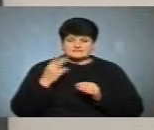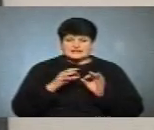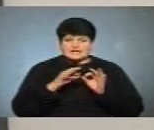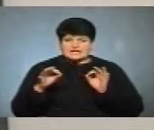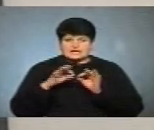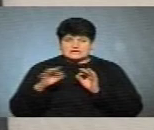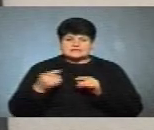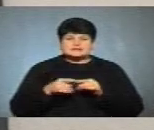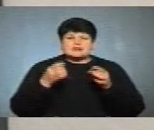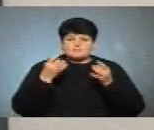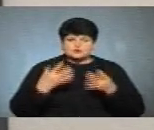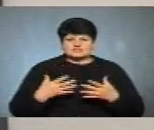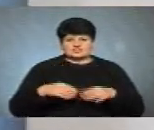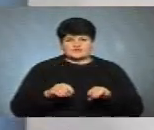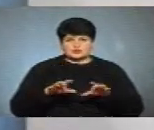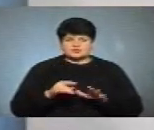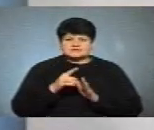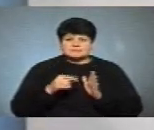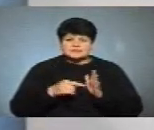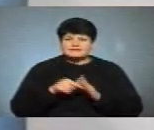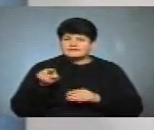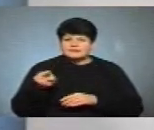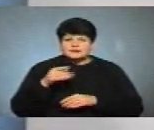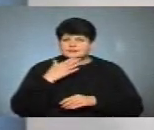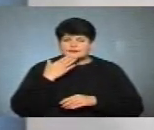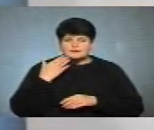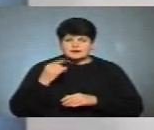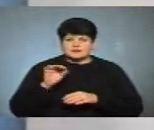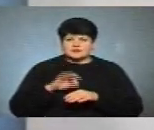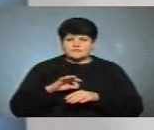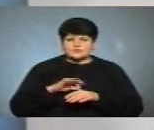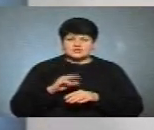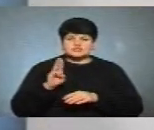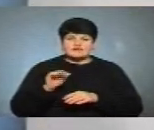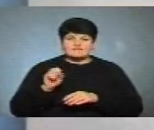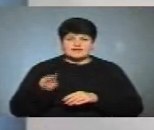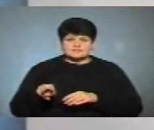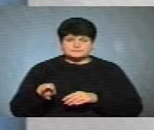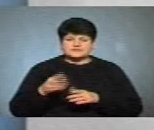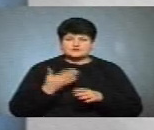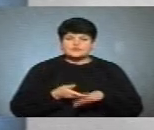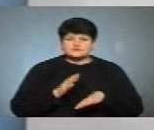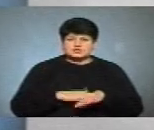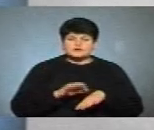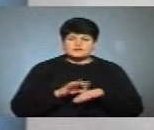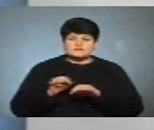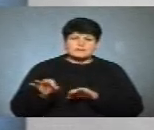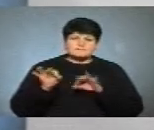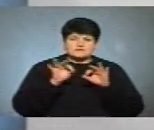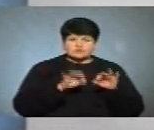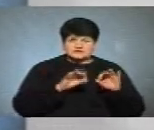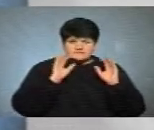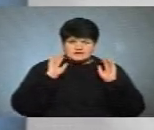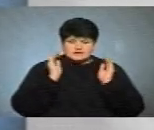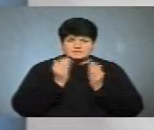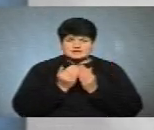простіше вирішується питання, і там немає хворих на ШВЛах. Якщо важких хворих, вони переводяться в реанімацію,